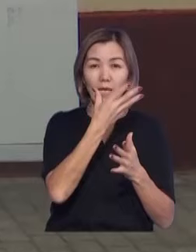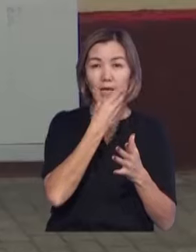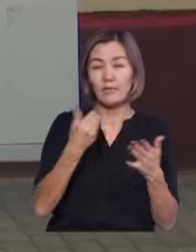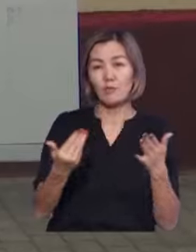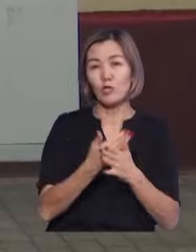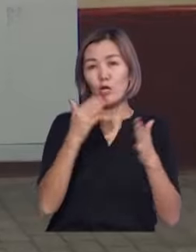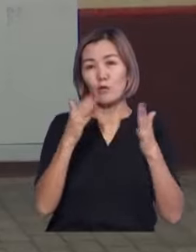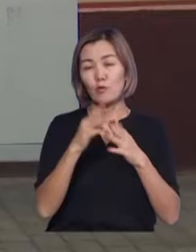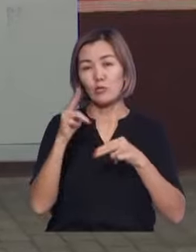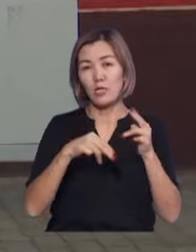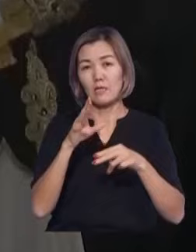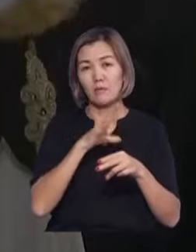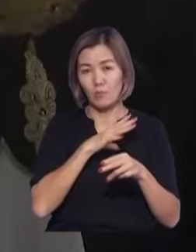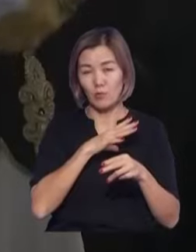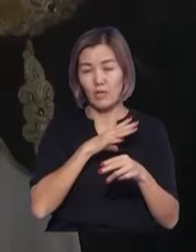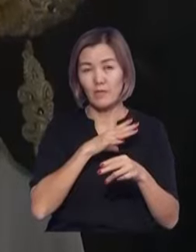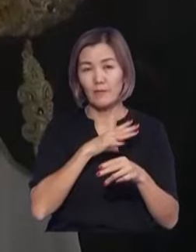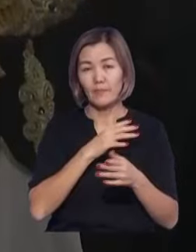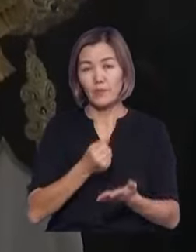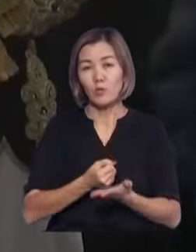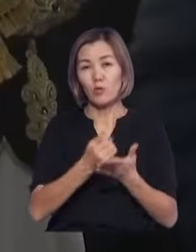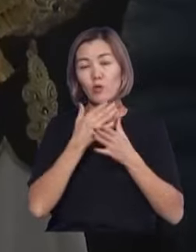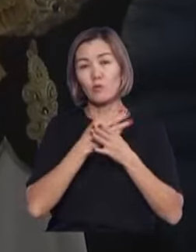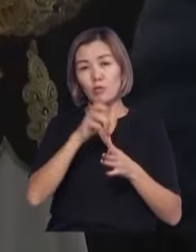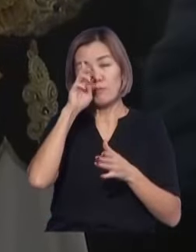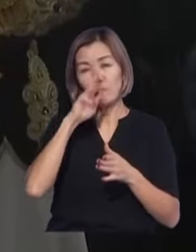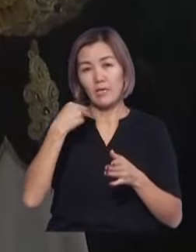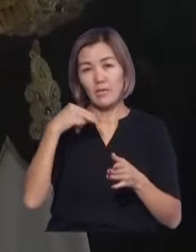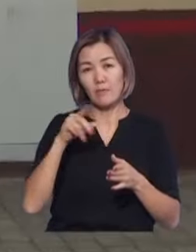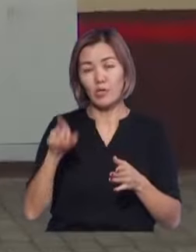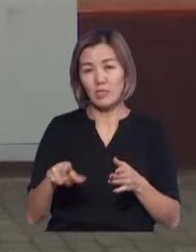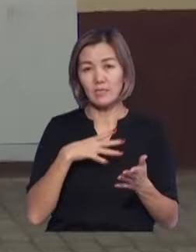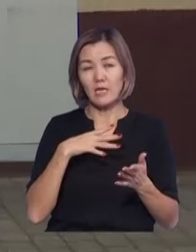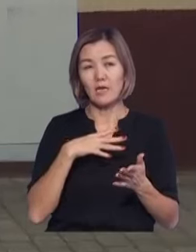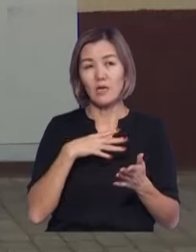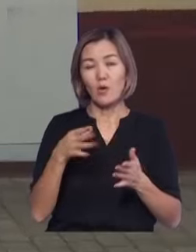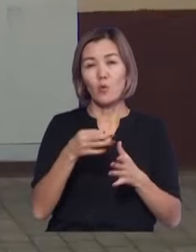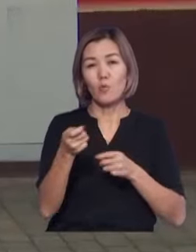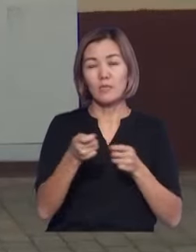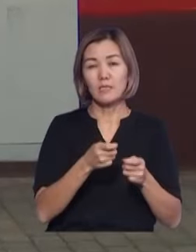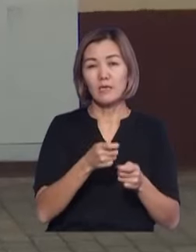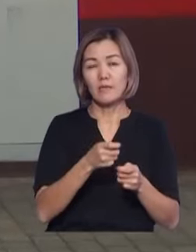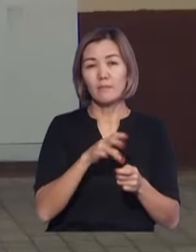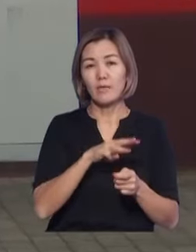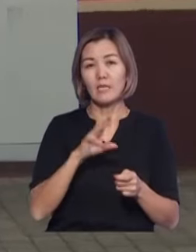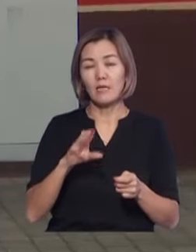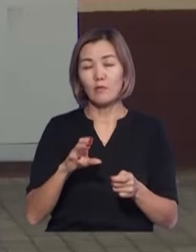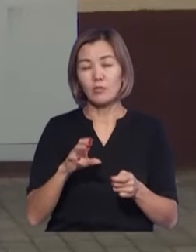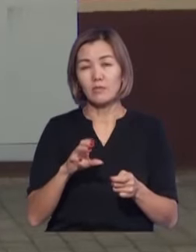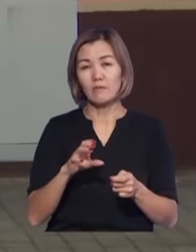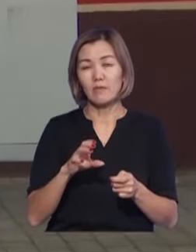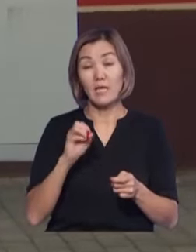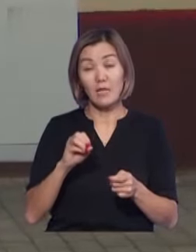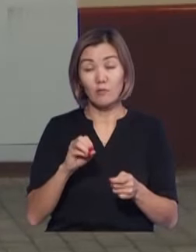үй болып бой көтеріп отыр. Қолдау көрсетіп отырған мемлекет басшысына және облыс әкімі Марат Елеусізінің қолдауын үлкен алғысымызды